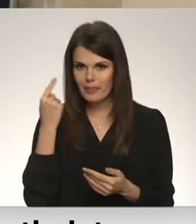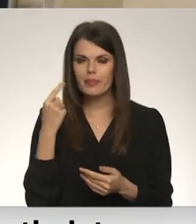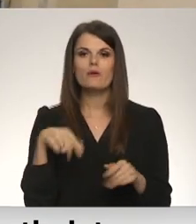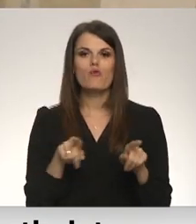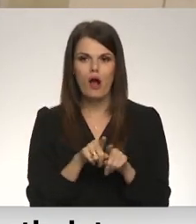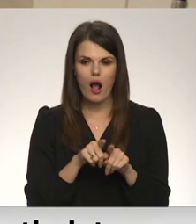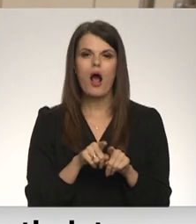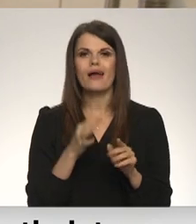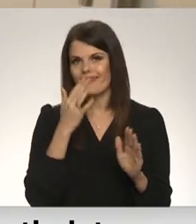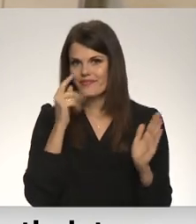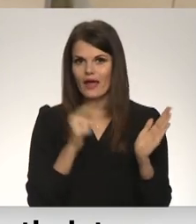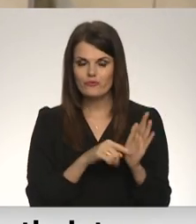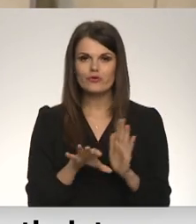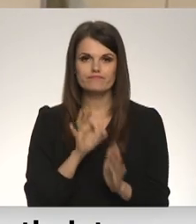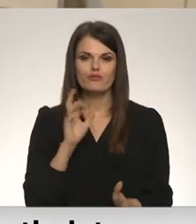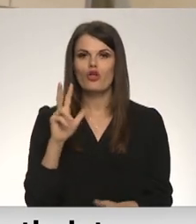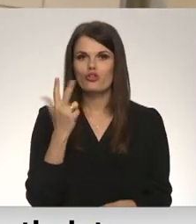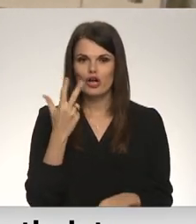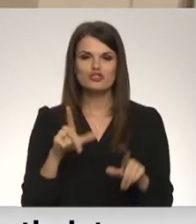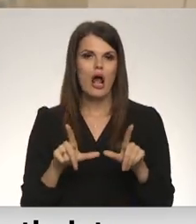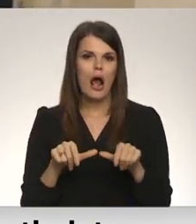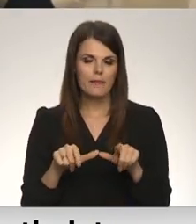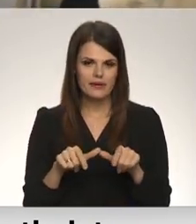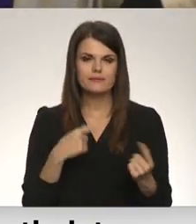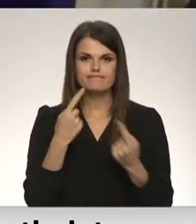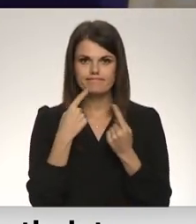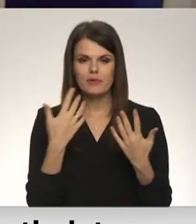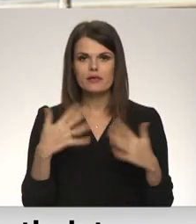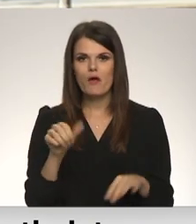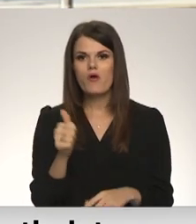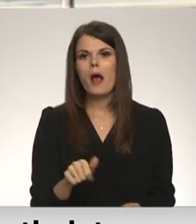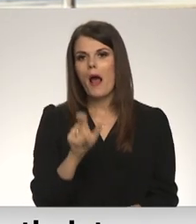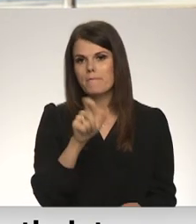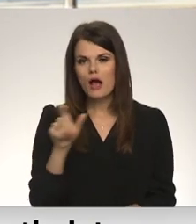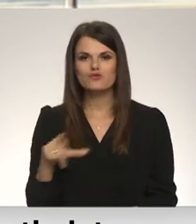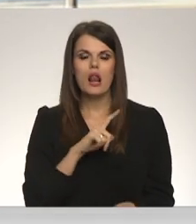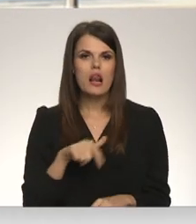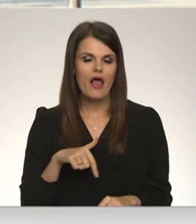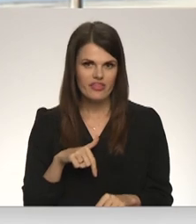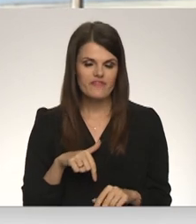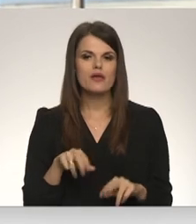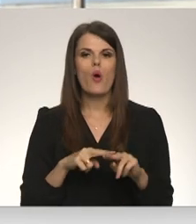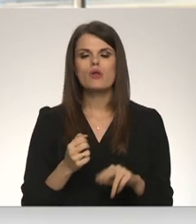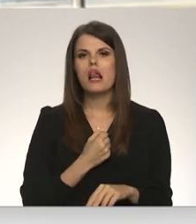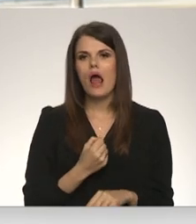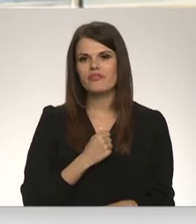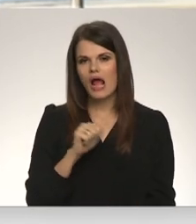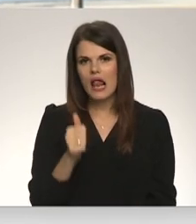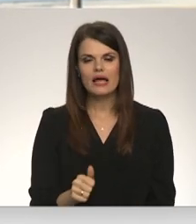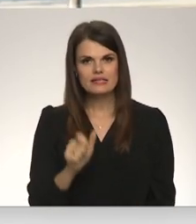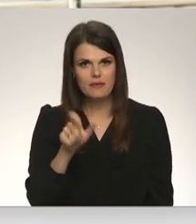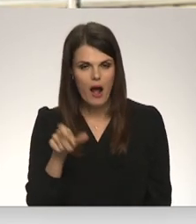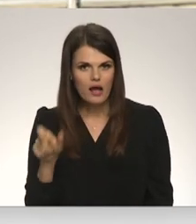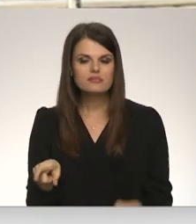arī pasākuma datums – 3. aprīlis. Ir uzrunāti mākslinieki Latvijas mērogā, ir uzrunāti Latgales mākslinieki,